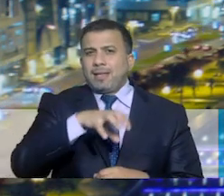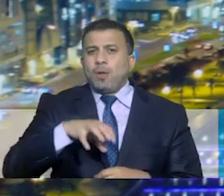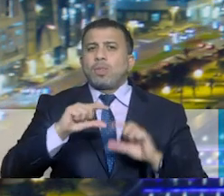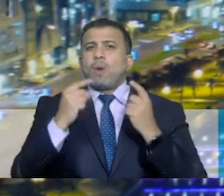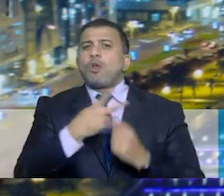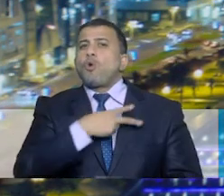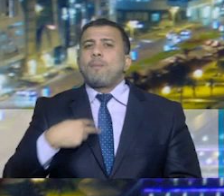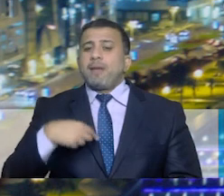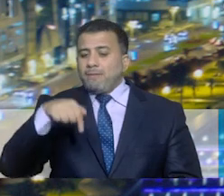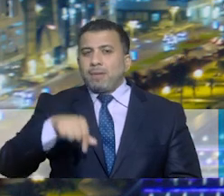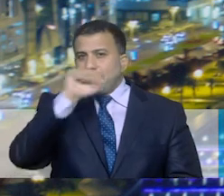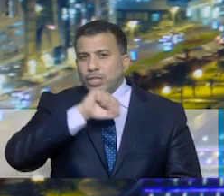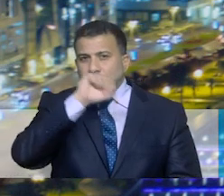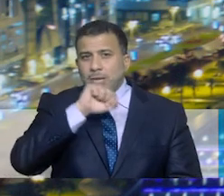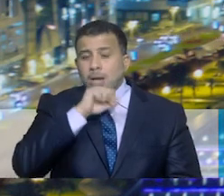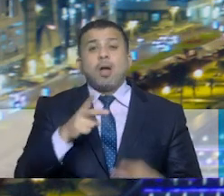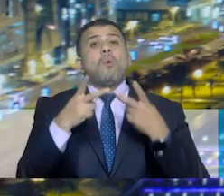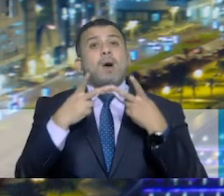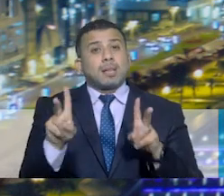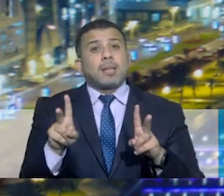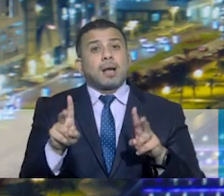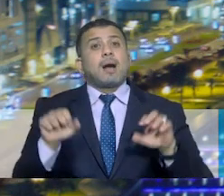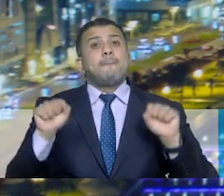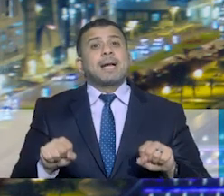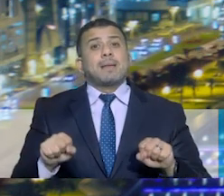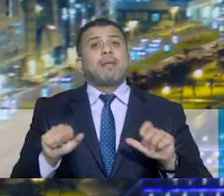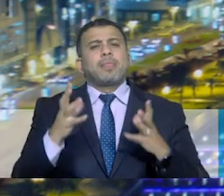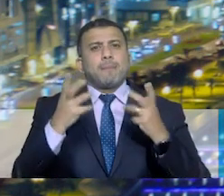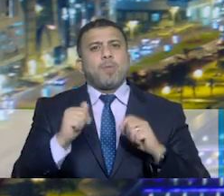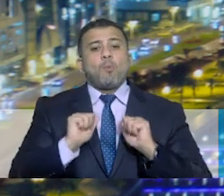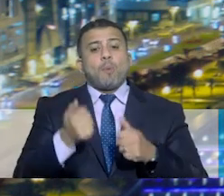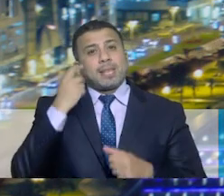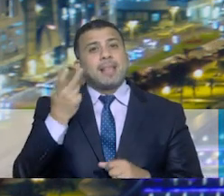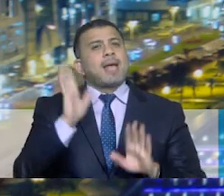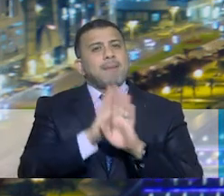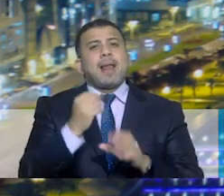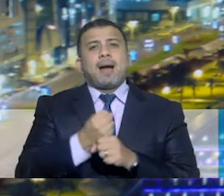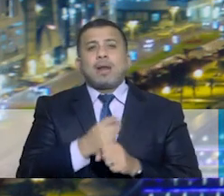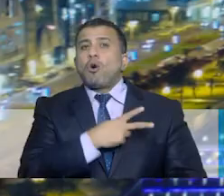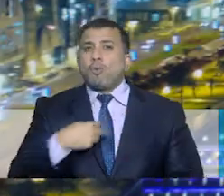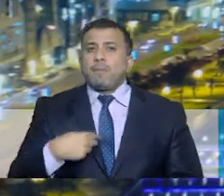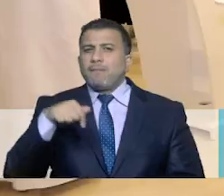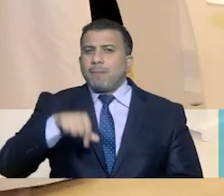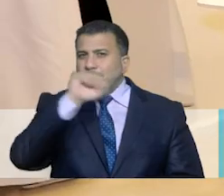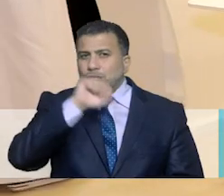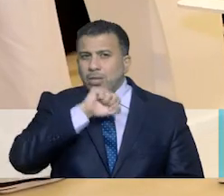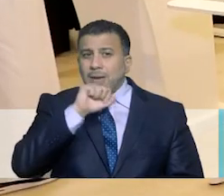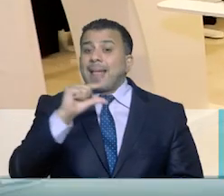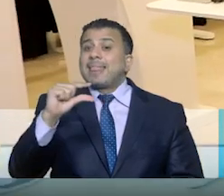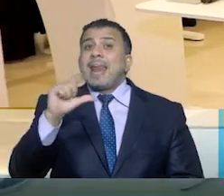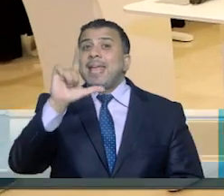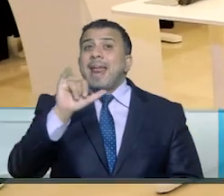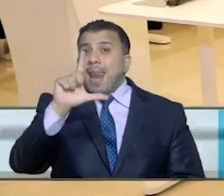الجهات والدوائر الحكوميه في اماره الشارقه واطلق المكتب ضمن مبادراته الداعمه للعمل الحكومي في اماره